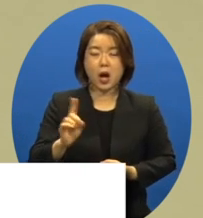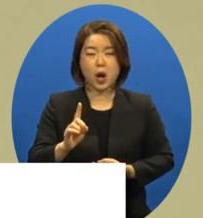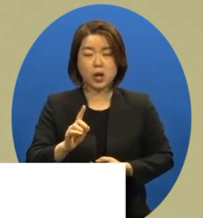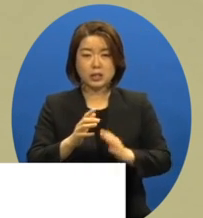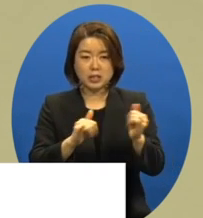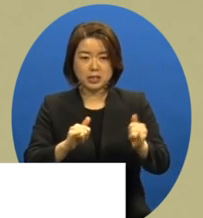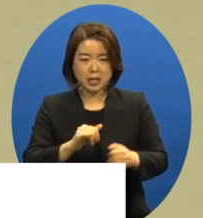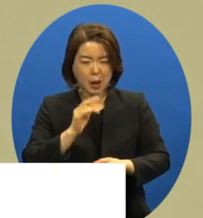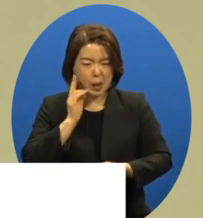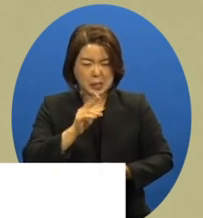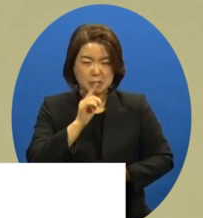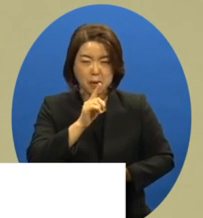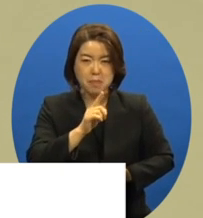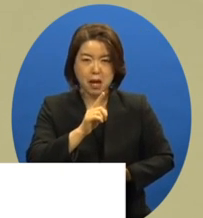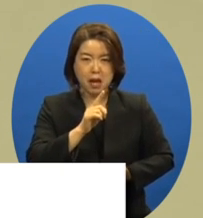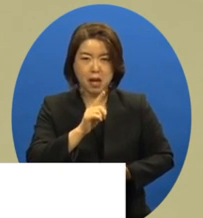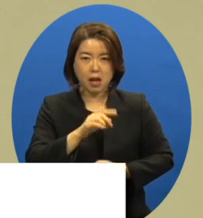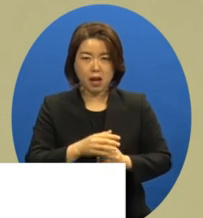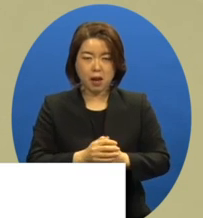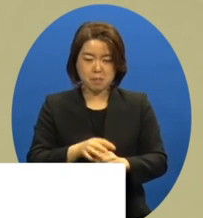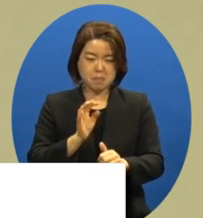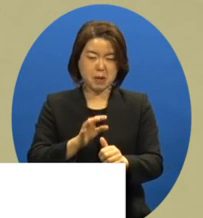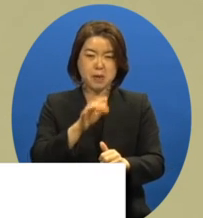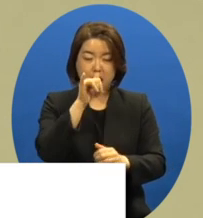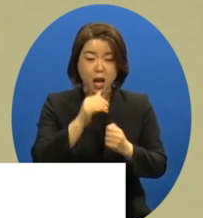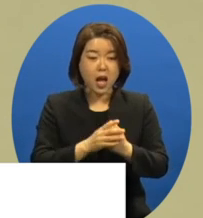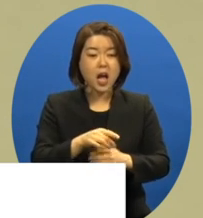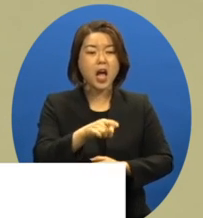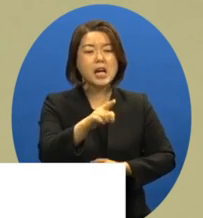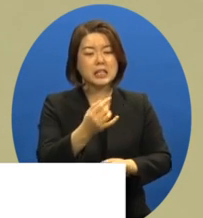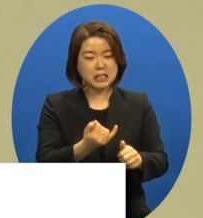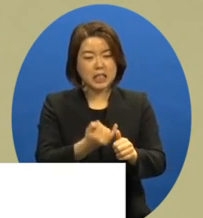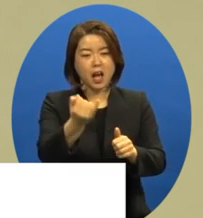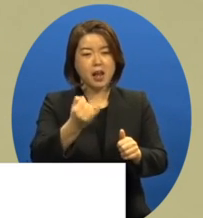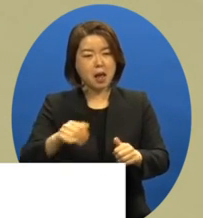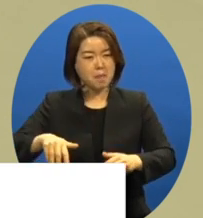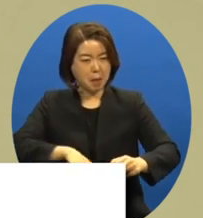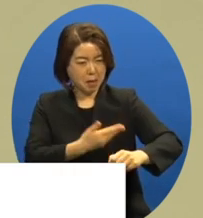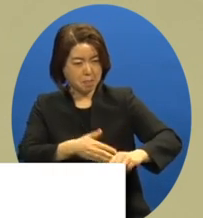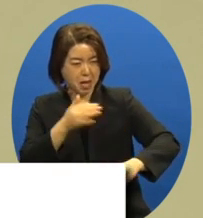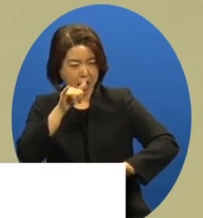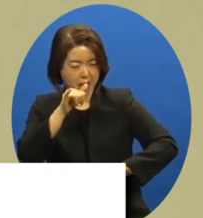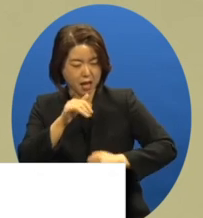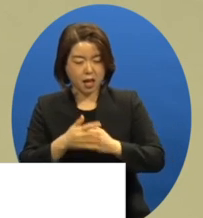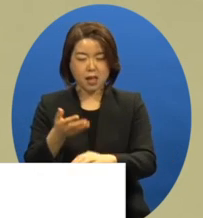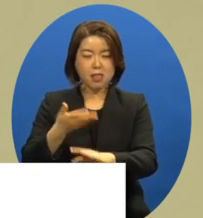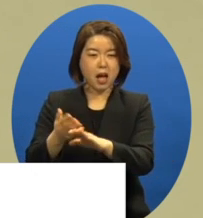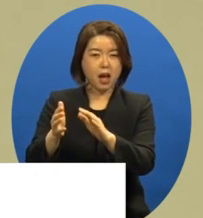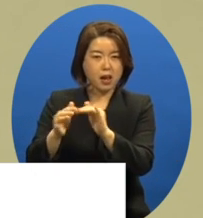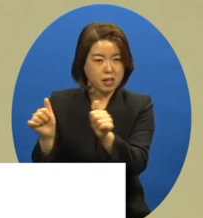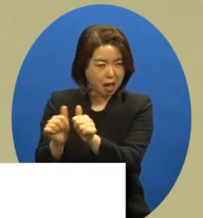닿기 험한 말을 했습니다. 내 아내가 바람이 났나 보다. 딴 남자랑 사나 보다.